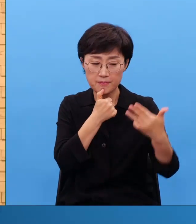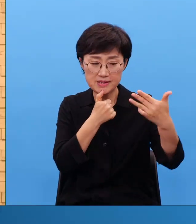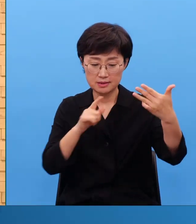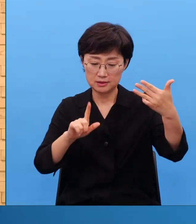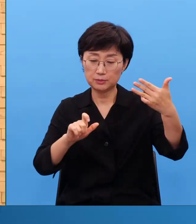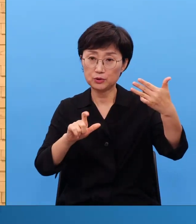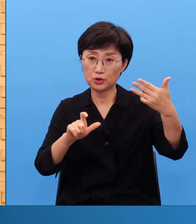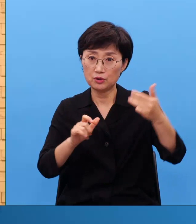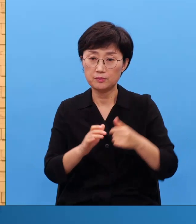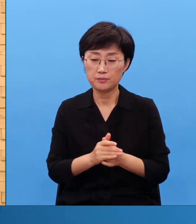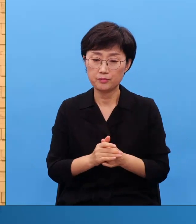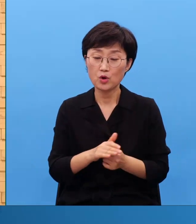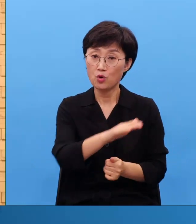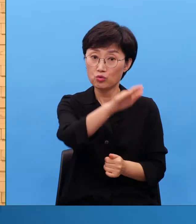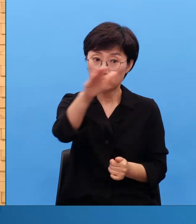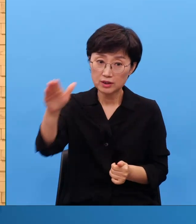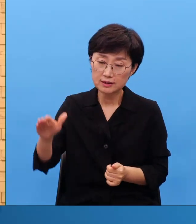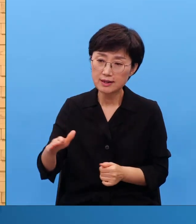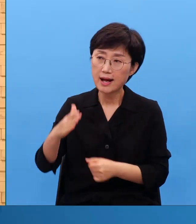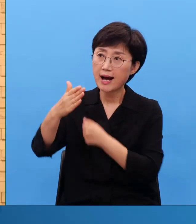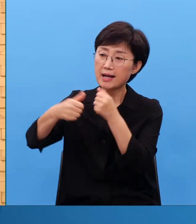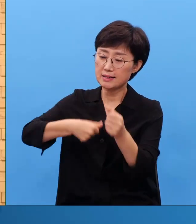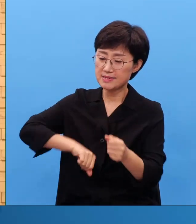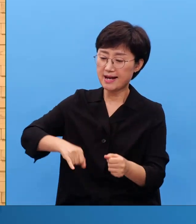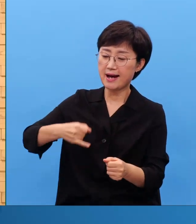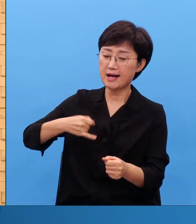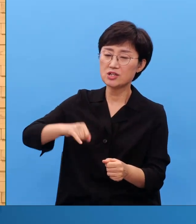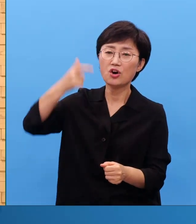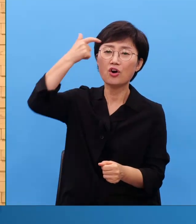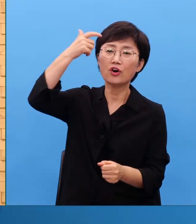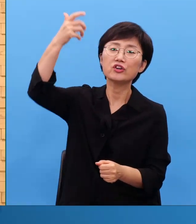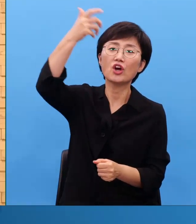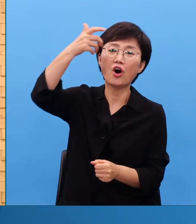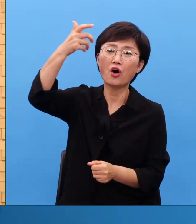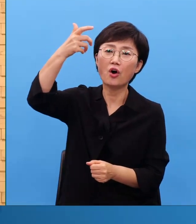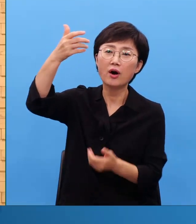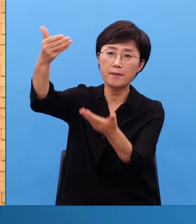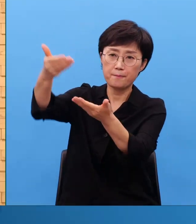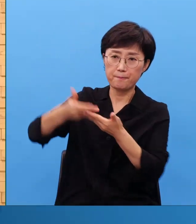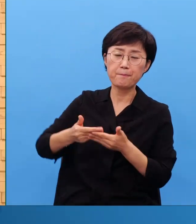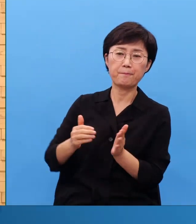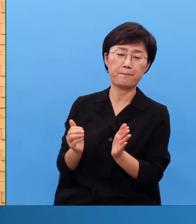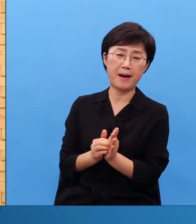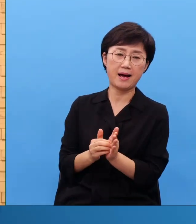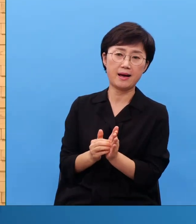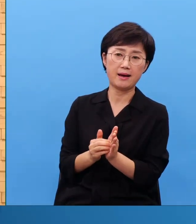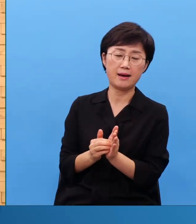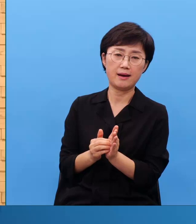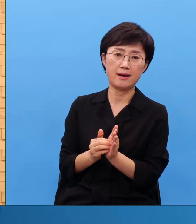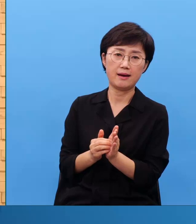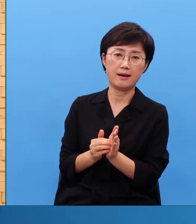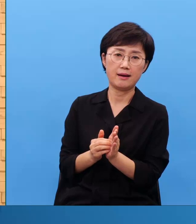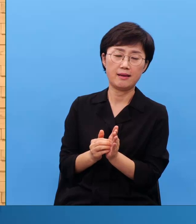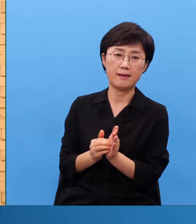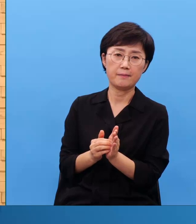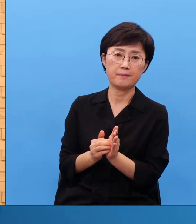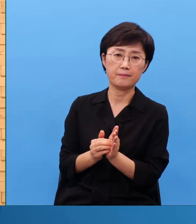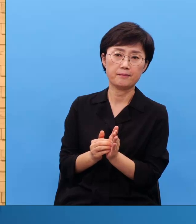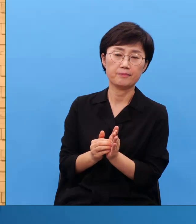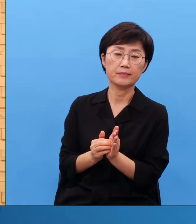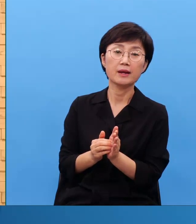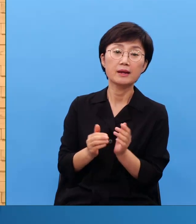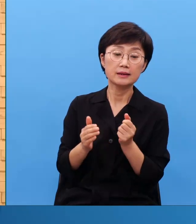우리가 양자의 영을 받았다. And then it says in Romans chapter 8 that we have received the Spirit of the Lord. 그래서